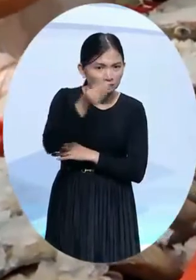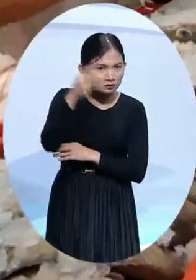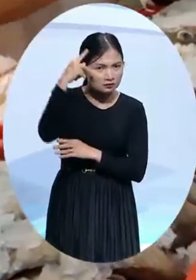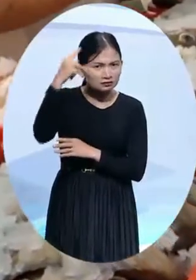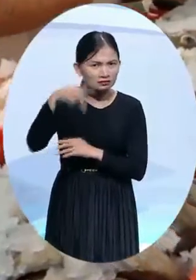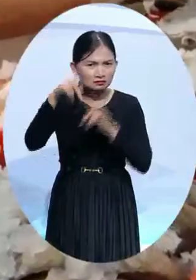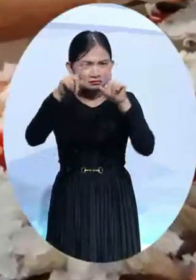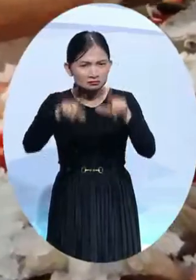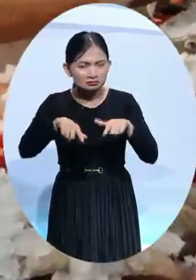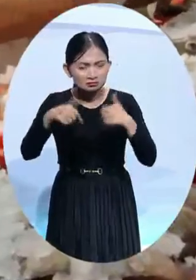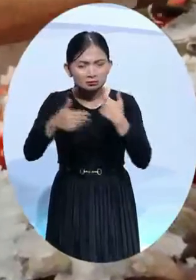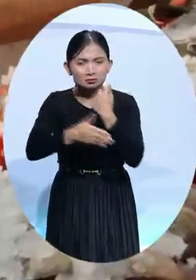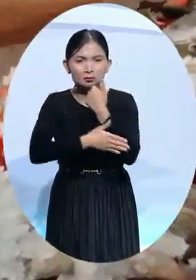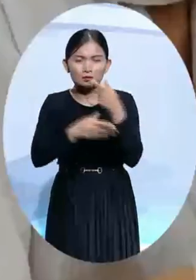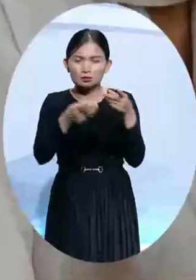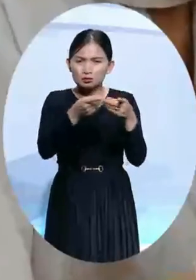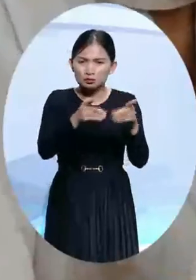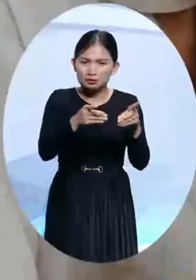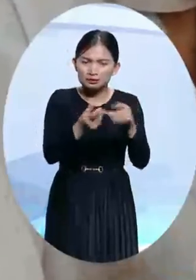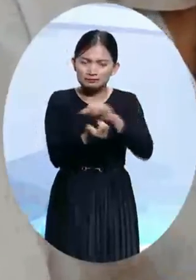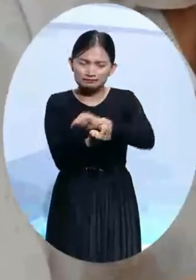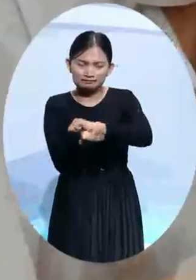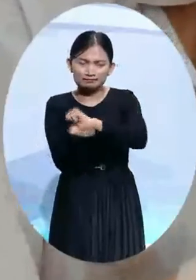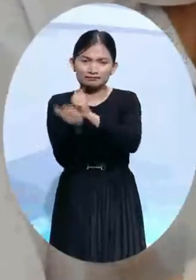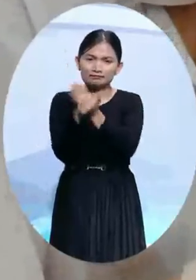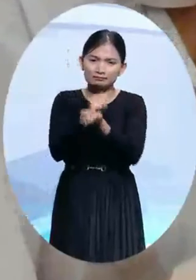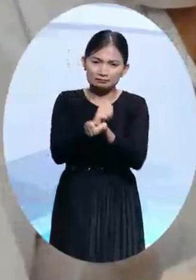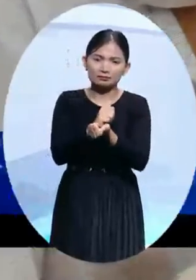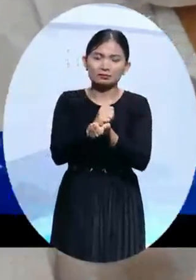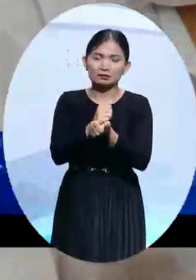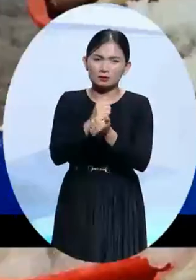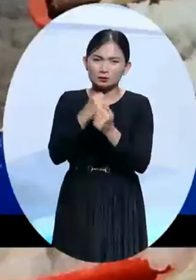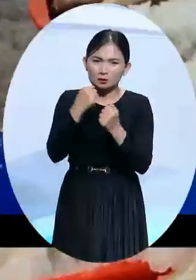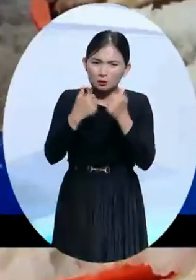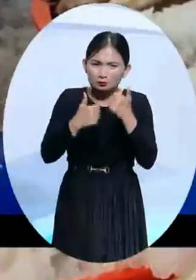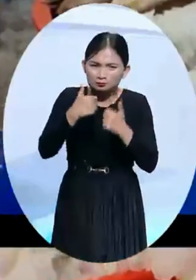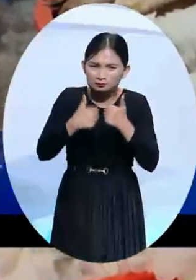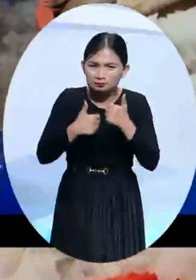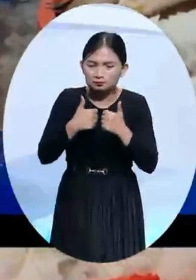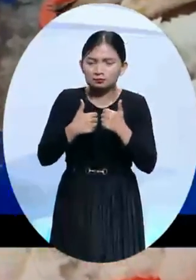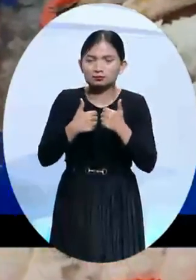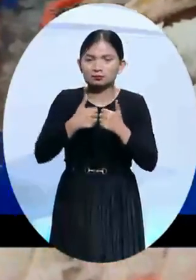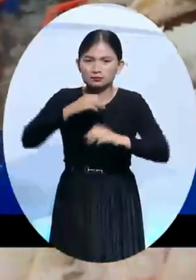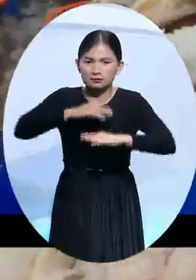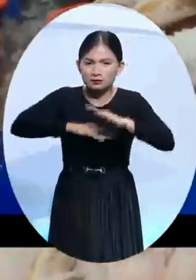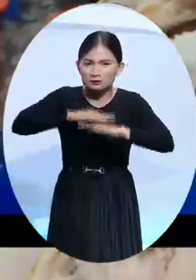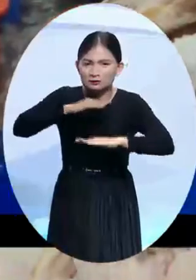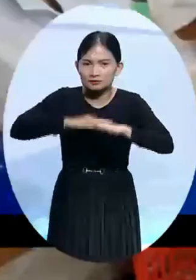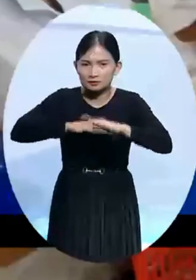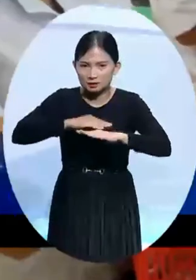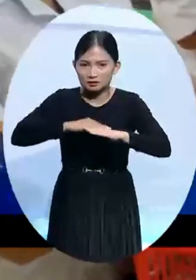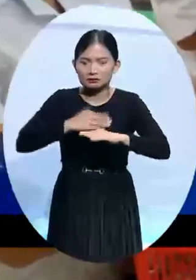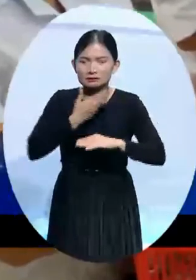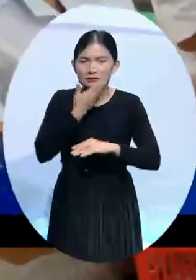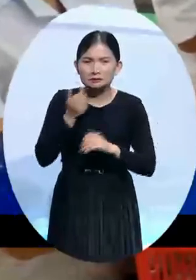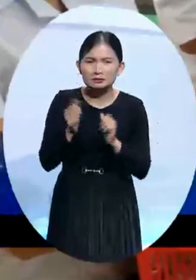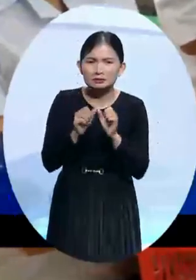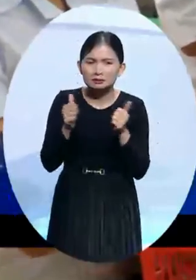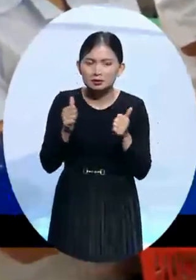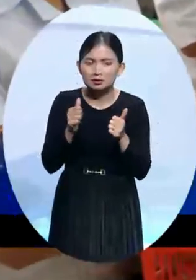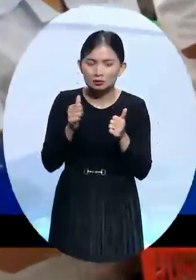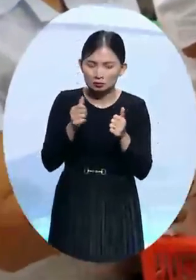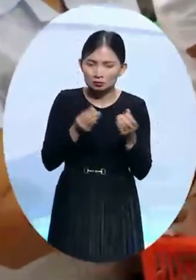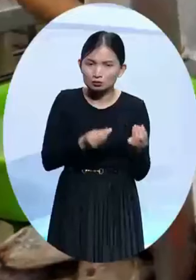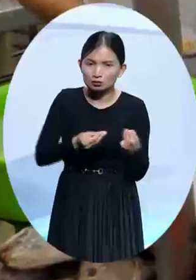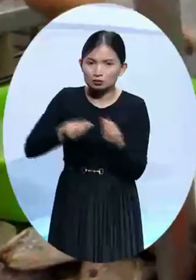cao năng lực cạnh tranh, đẩy mạnh xuất khẩu nông lâm thủy sản, nhất là xuất khẩu chính ngạch vào các thị trường, đặc biệt là thị trường khó tính, gia tăng